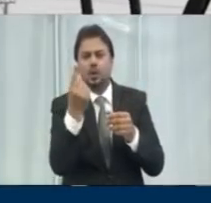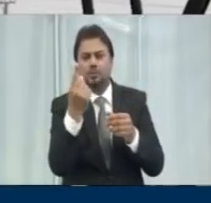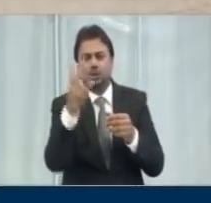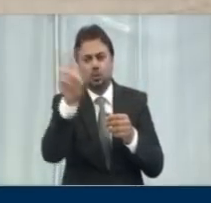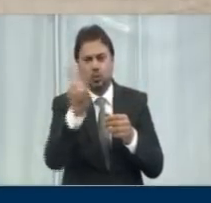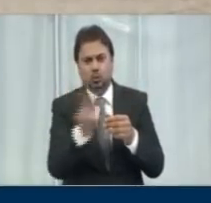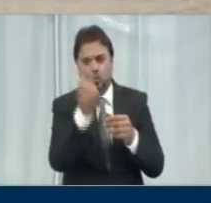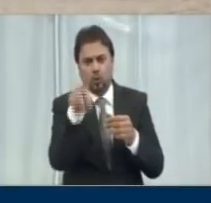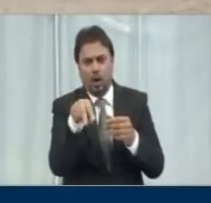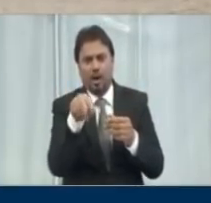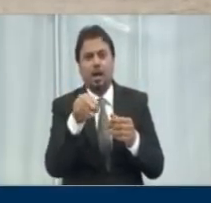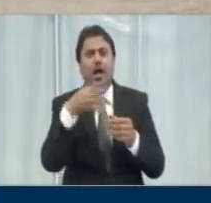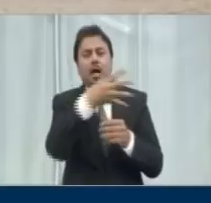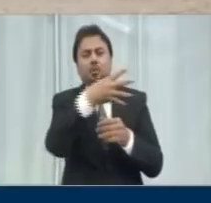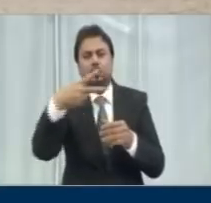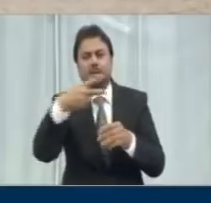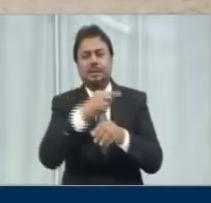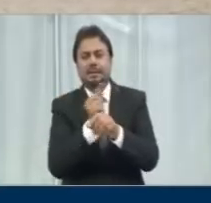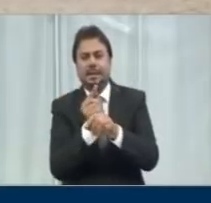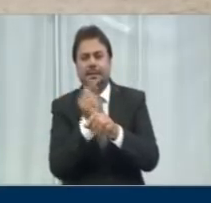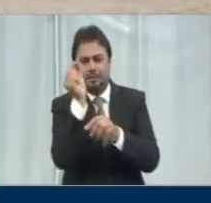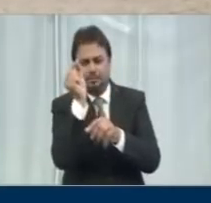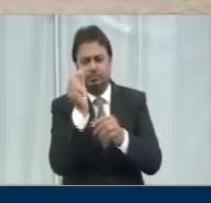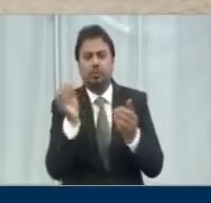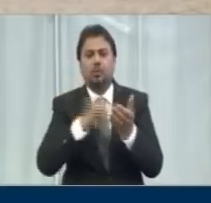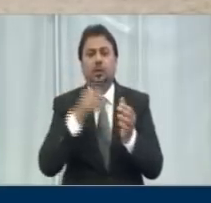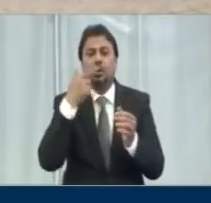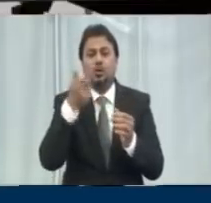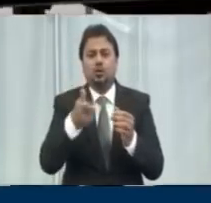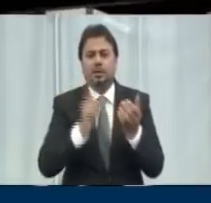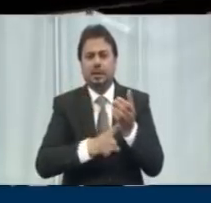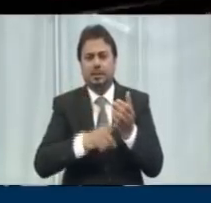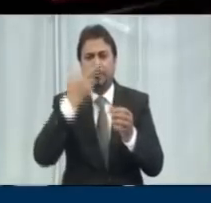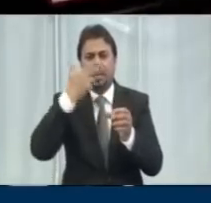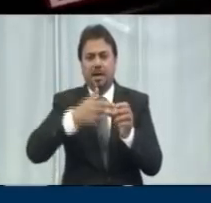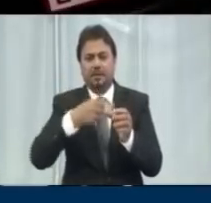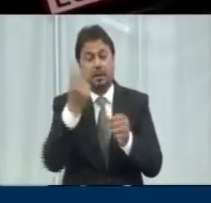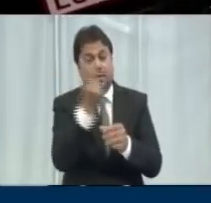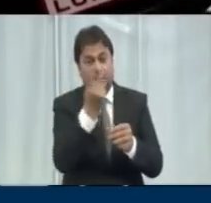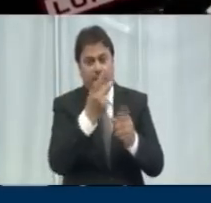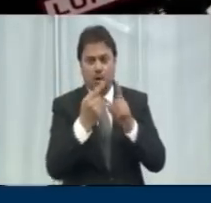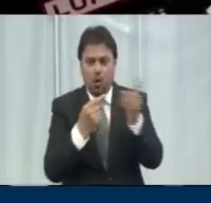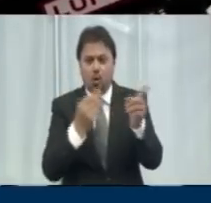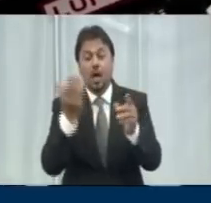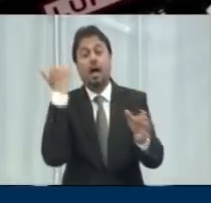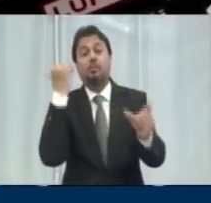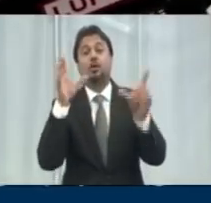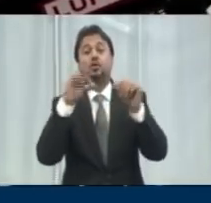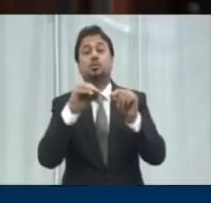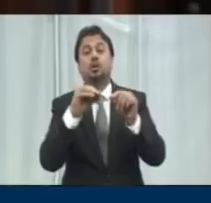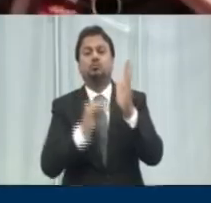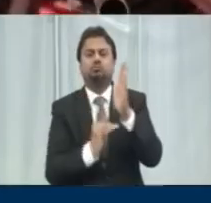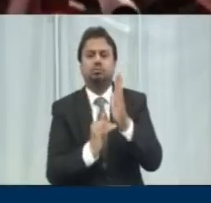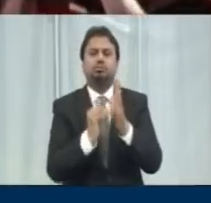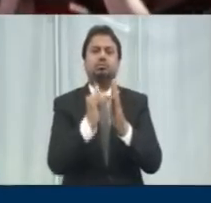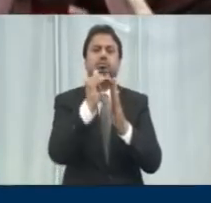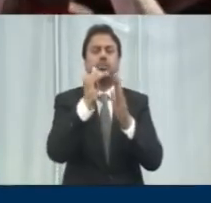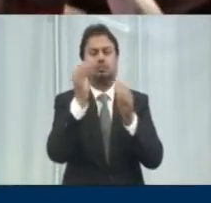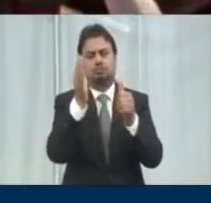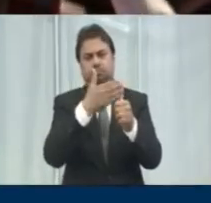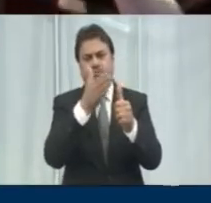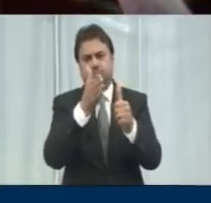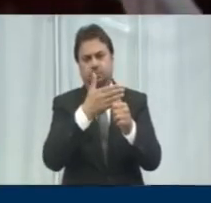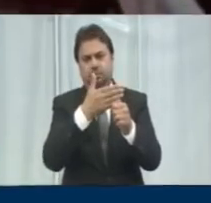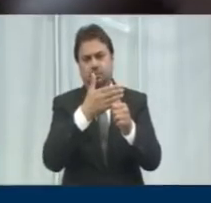دولارا و24 سنتا. وكان الخامان القياسيان ارتفعا الأسبوع الماضي لأعلى مستوى